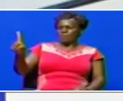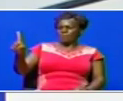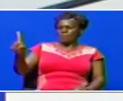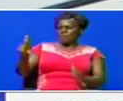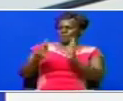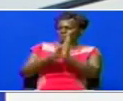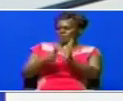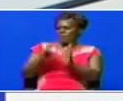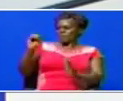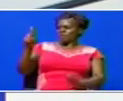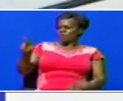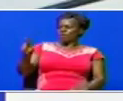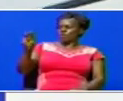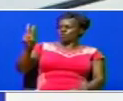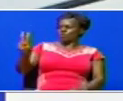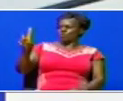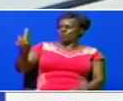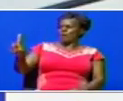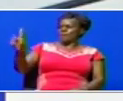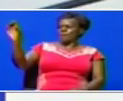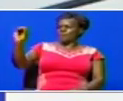361, representing 0.21%.